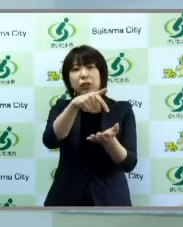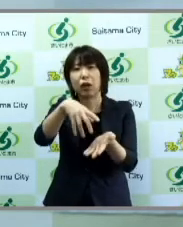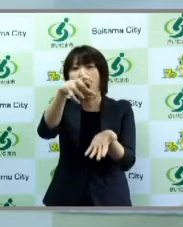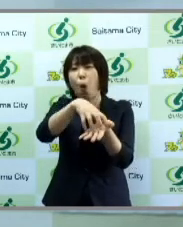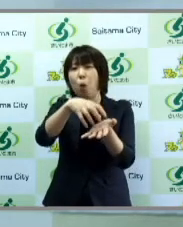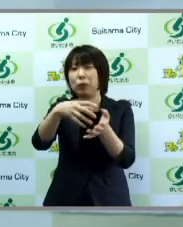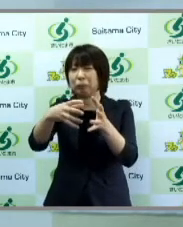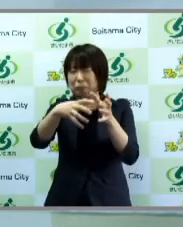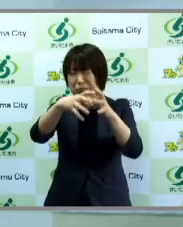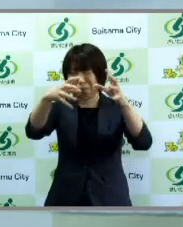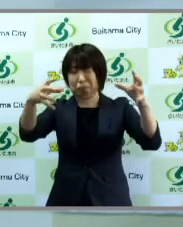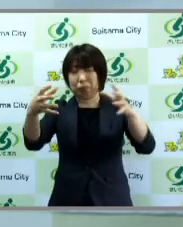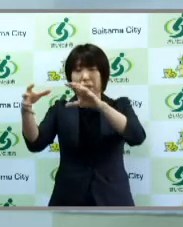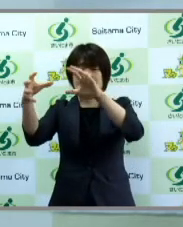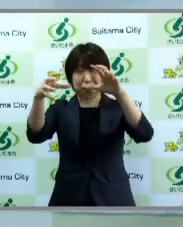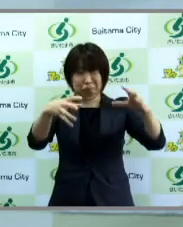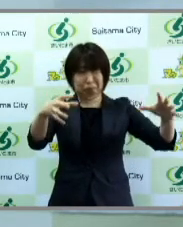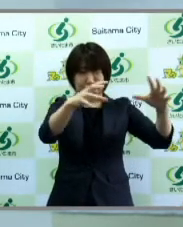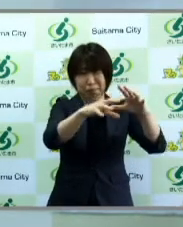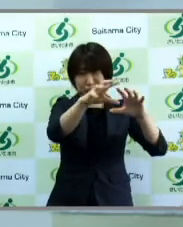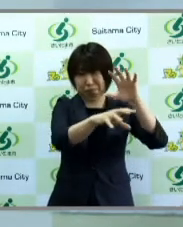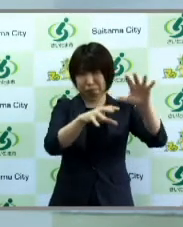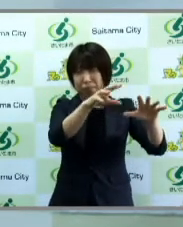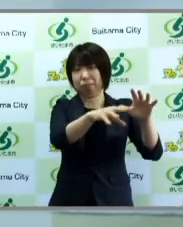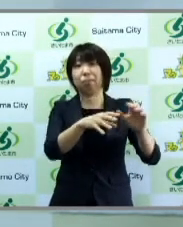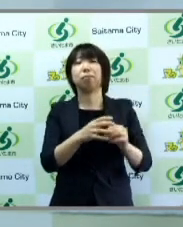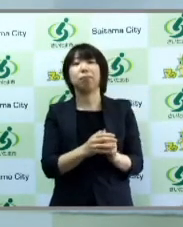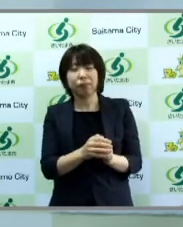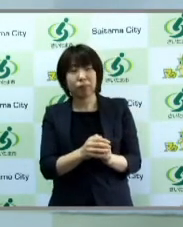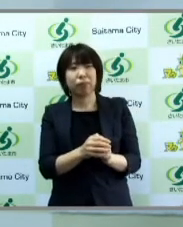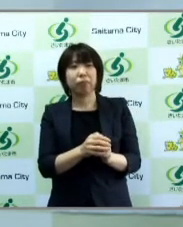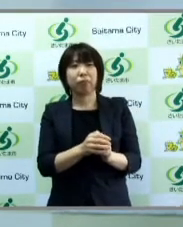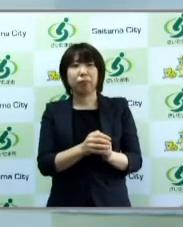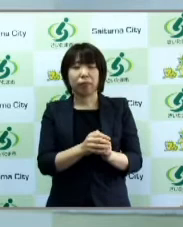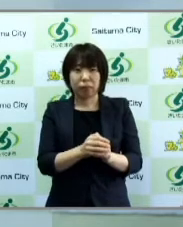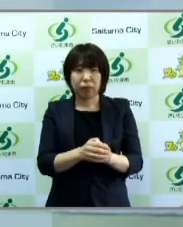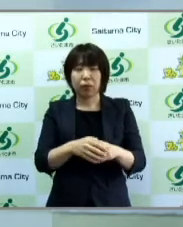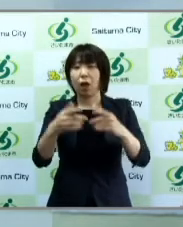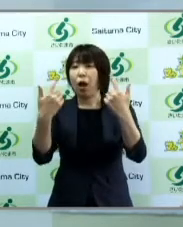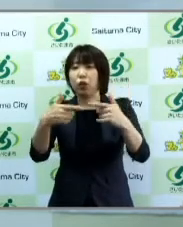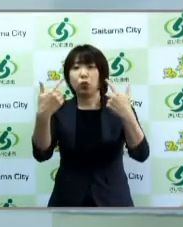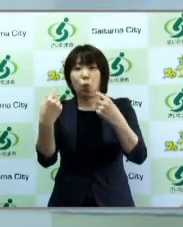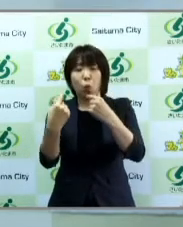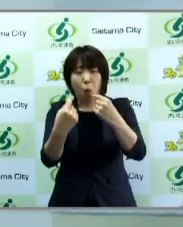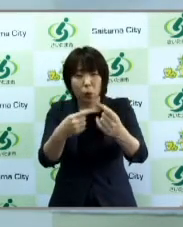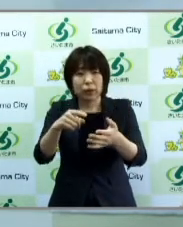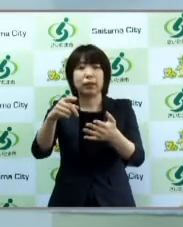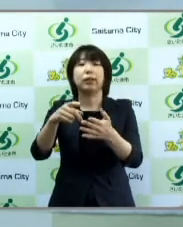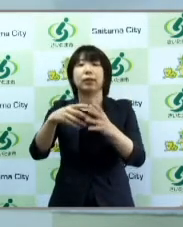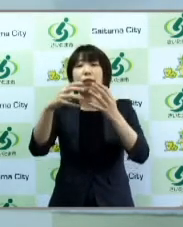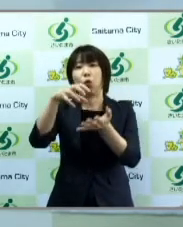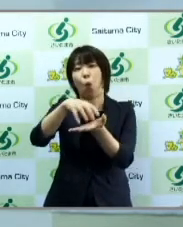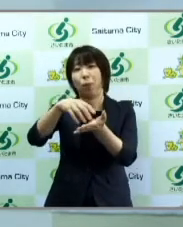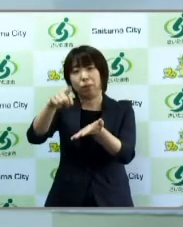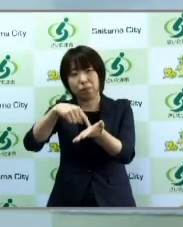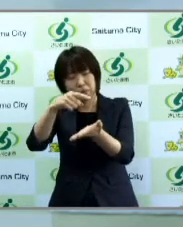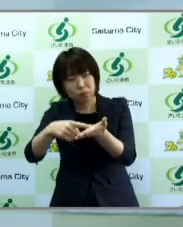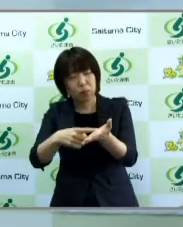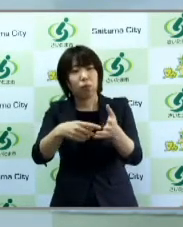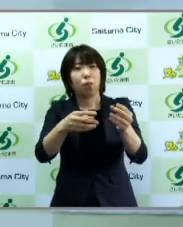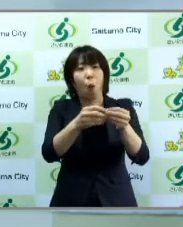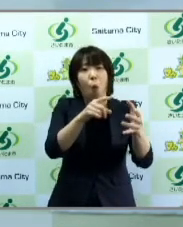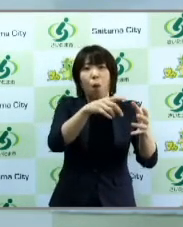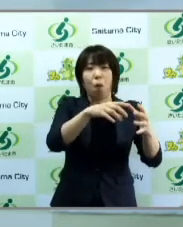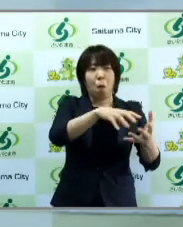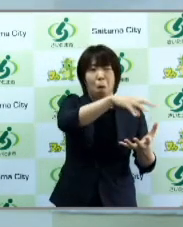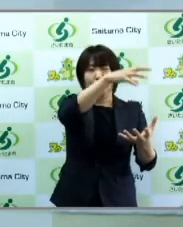に発生し、通常のごみ収集を維持しつつも、個別収集、自治会設置の災害ごみ臨時